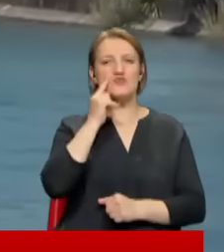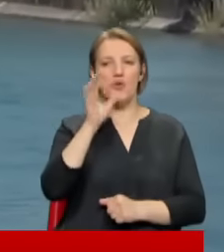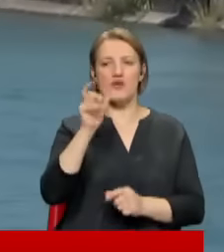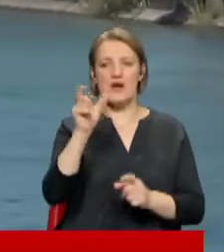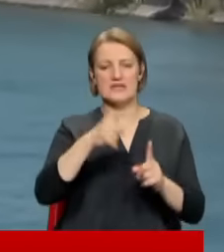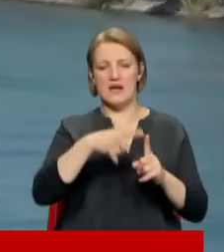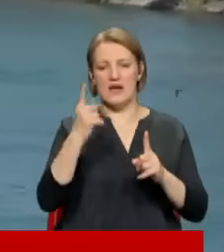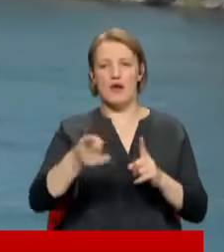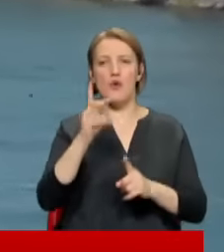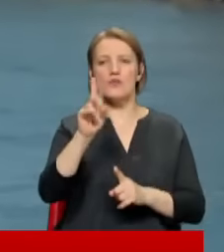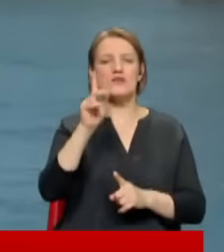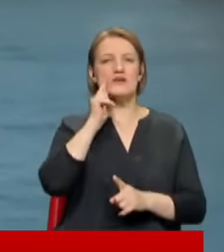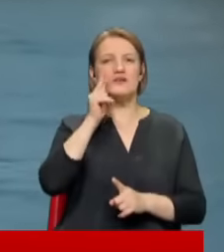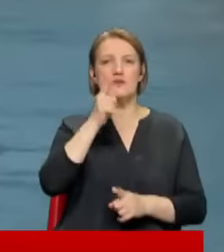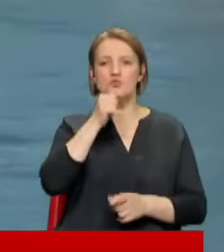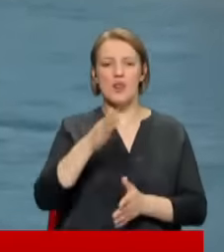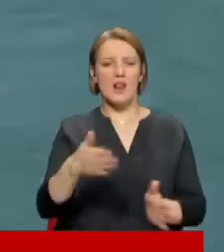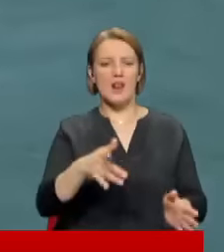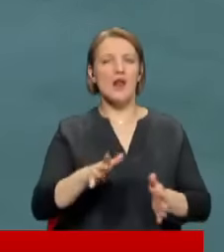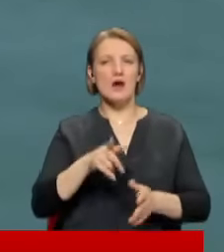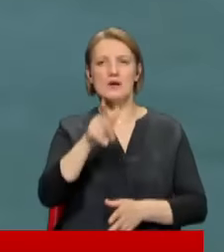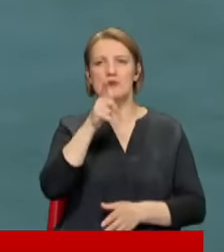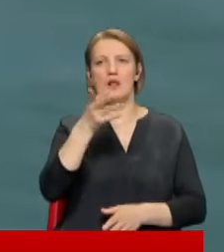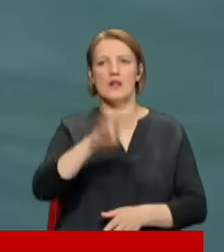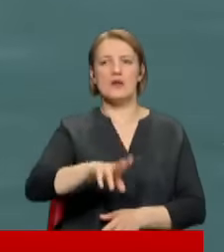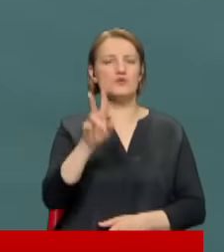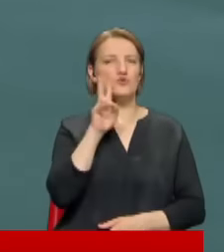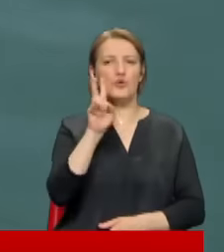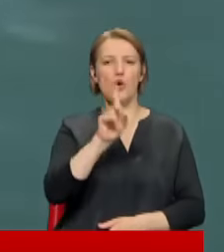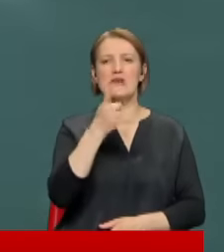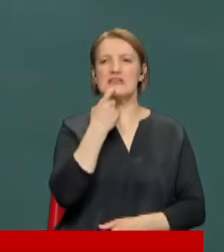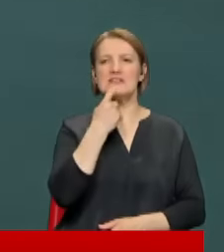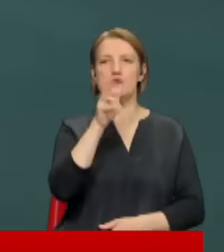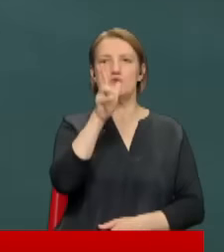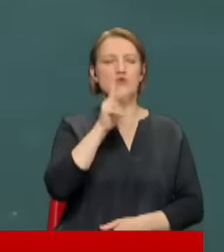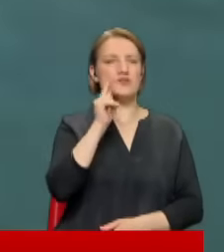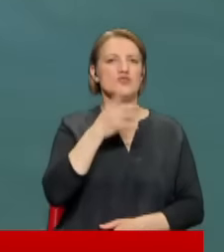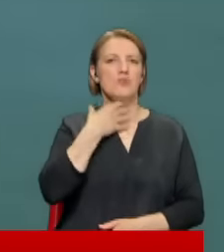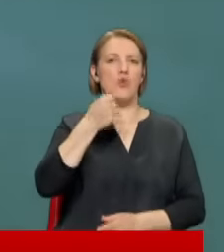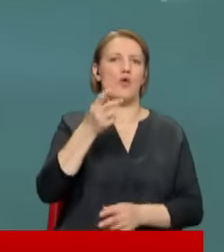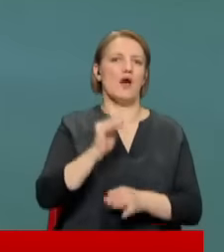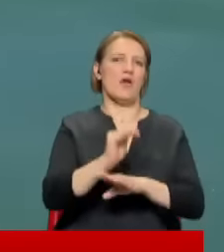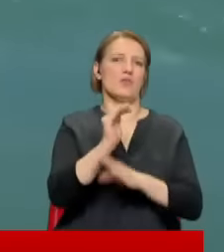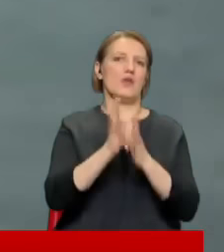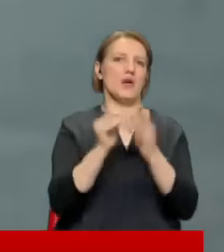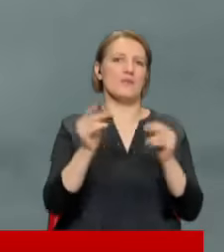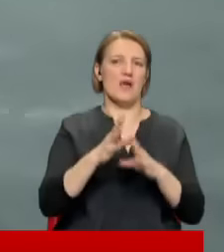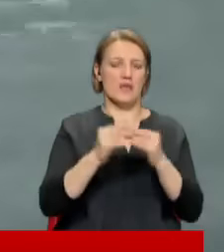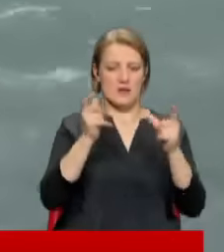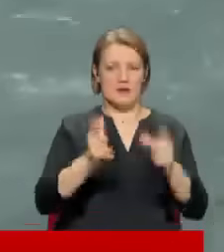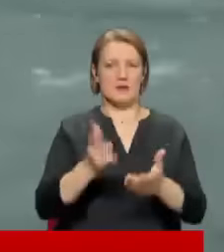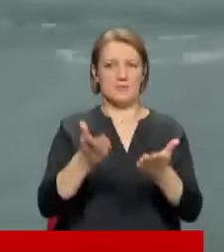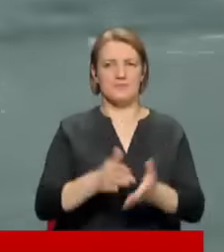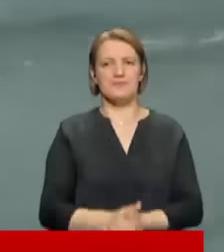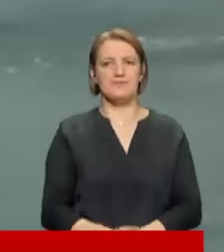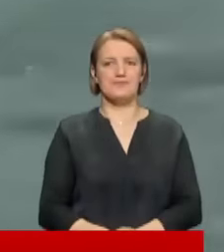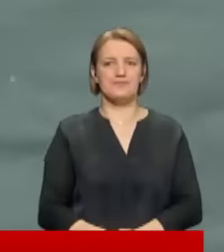yana da 12 kişi girdikleri sulama kanallarında can verdi. Son 10 yılda ise 300 kişi boğularak hayatını kaybetti Adana'da.